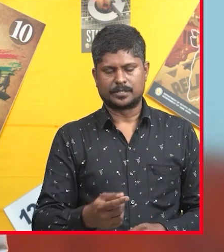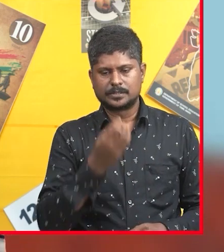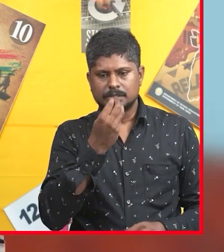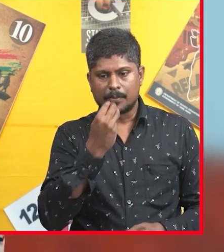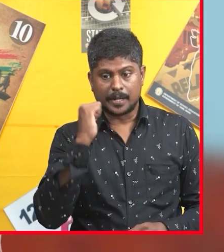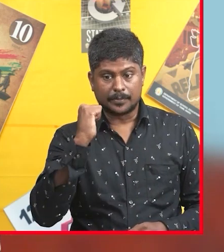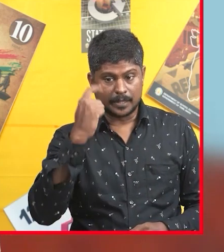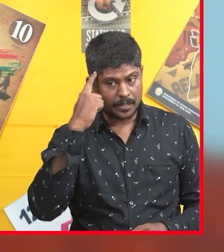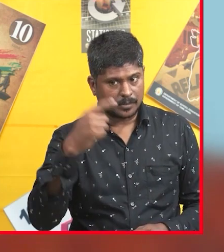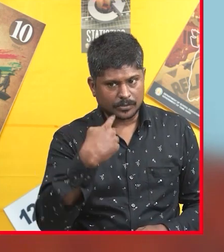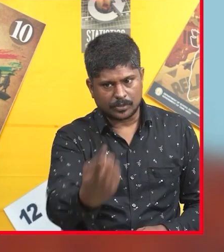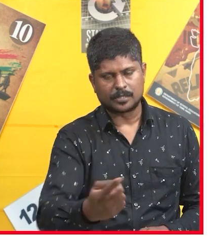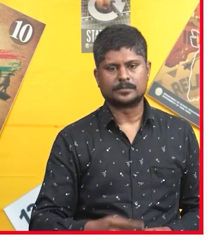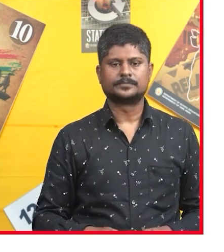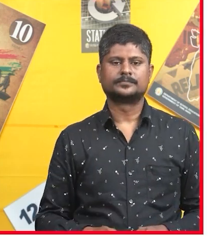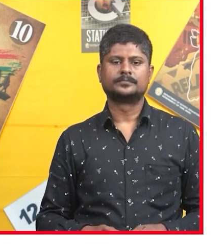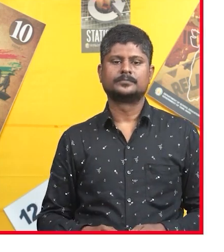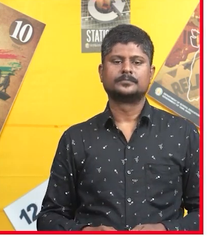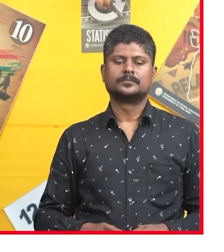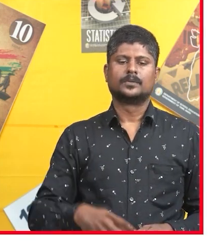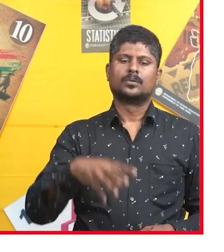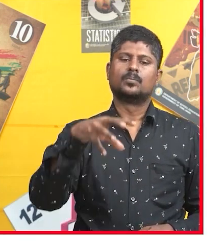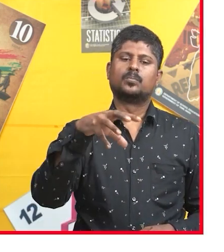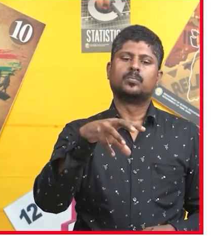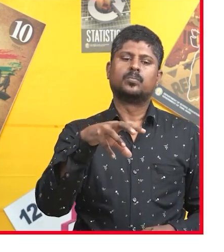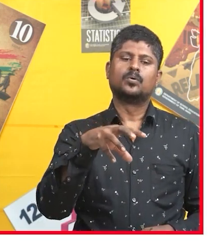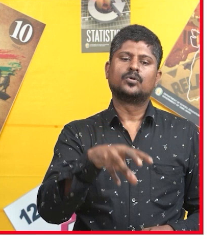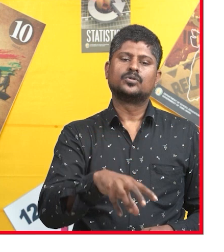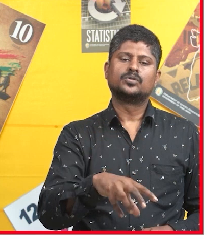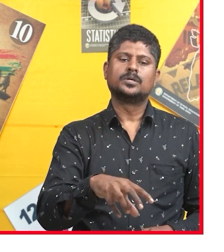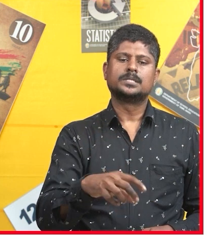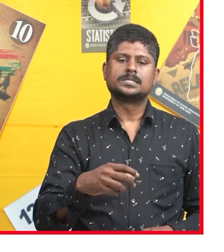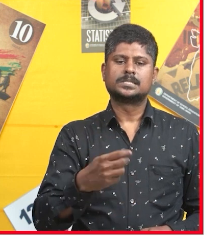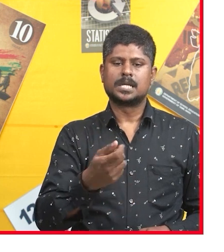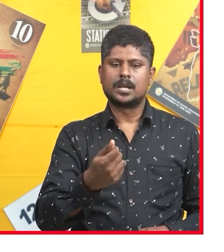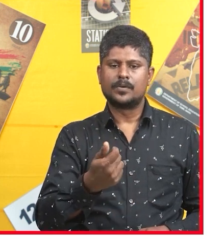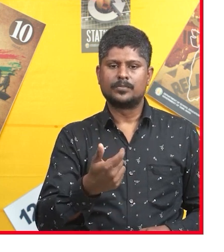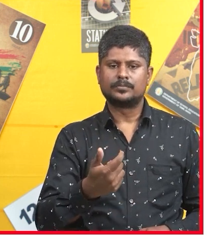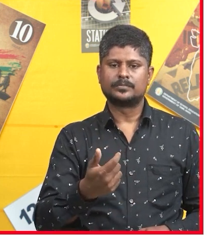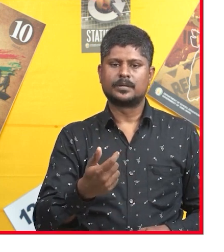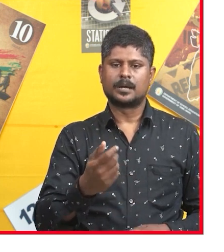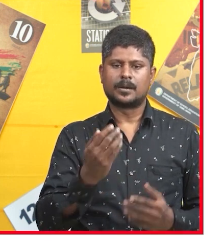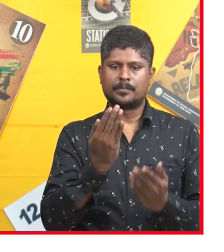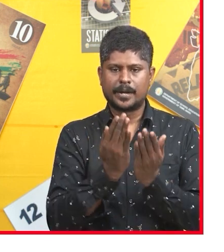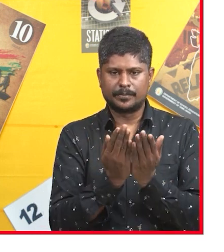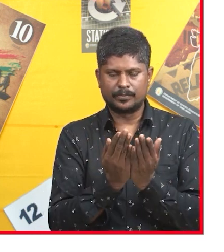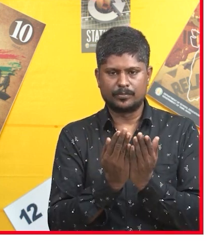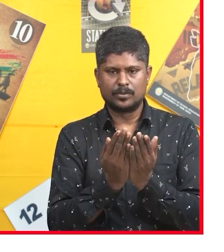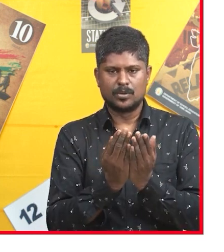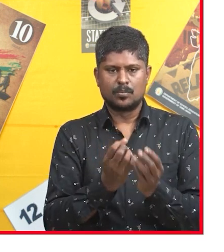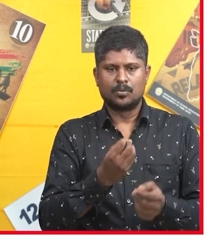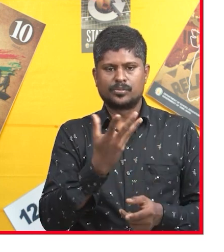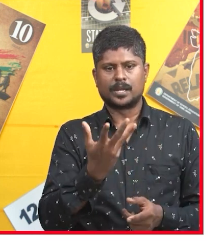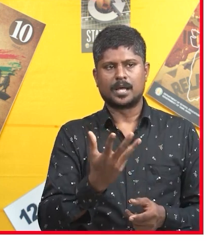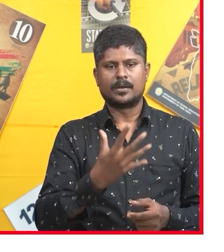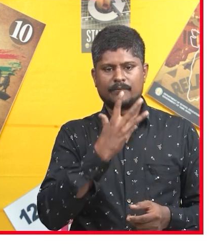சொல்லியிருக்காரு அப்படிங்கிறத பார்க்கலாம். ஒரு பாடல் கொடுத்துருக்காங்க பாருங்க, பொருந்து செல்வமும் கல்வியும்